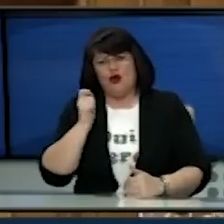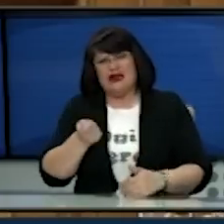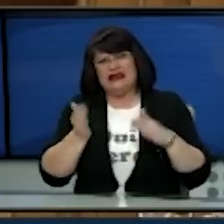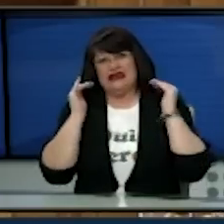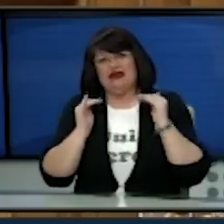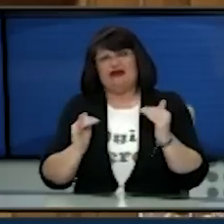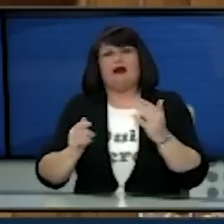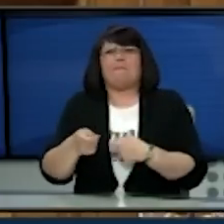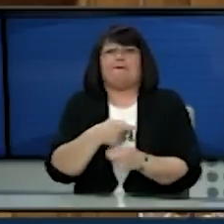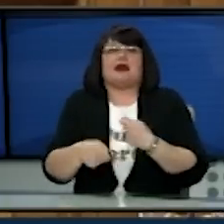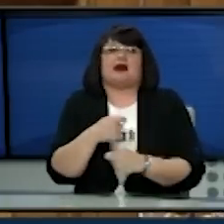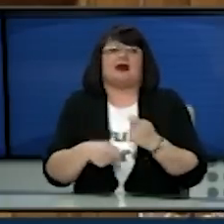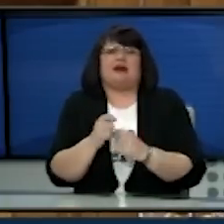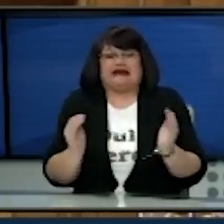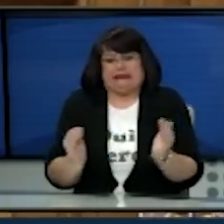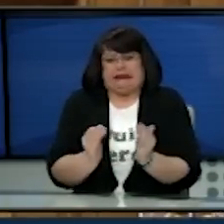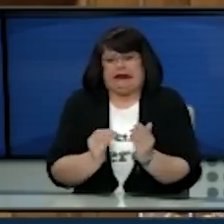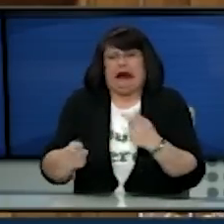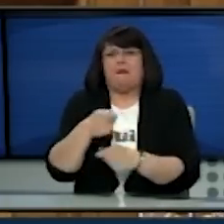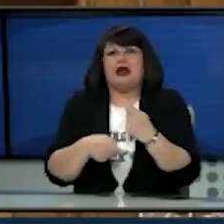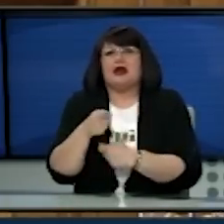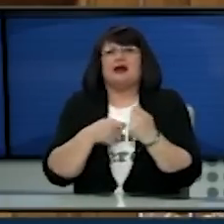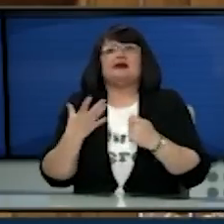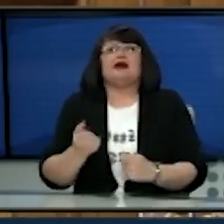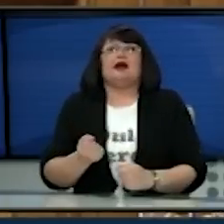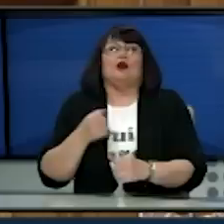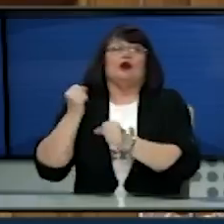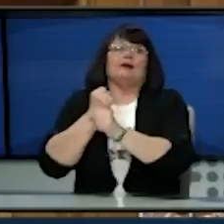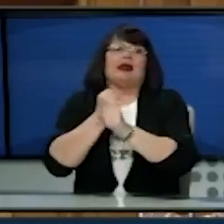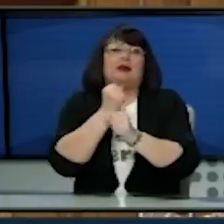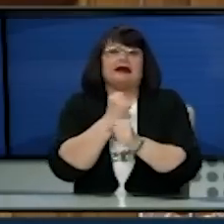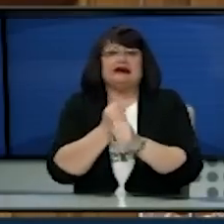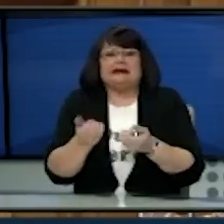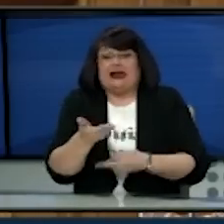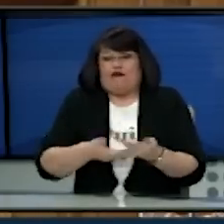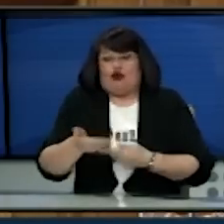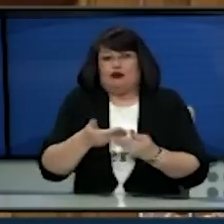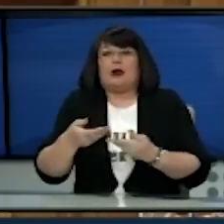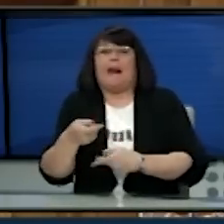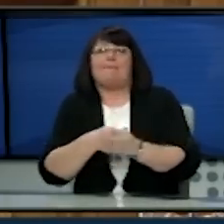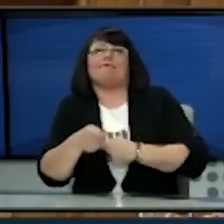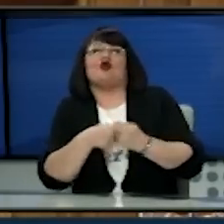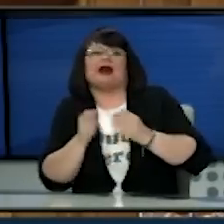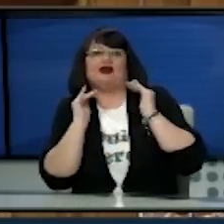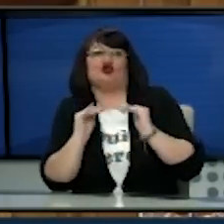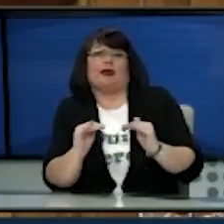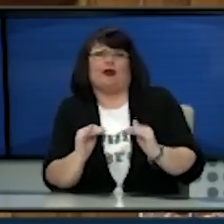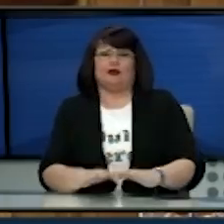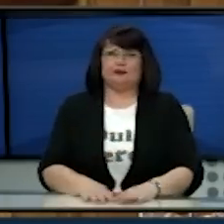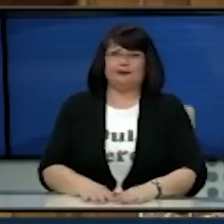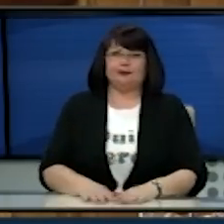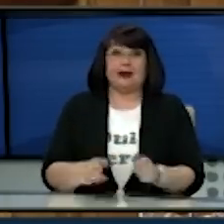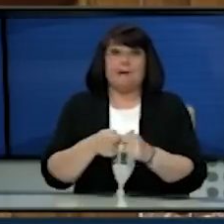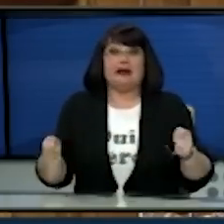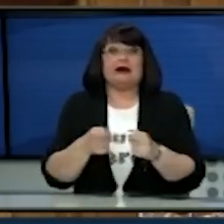στους επιχειρηματίες, τους μικρούς επιχειρηματίες, επαγγελματίες, βιοτέχνες, εμπόρους. Τα μέτρα που πήρατε μέσα